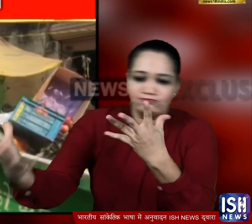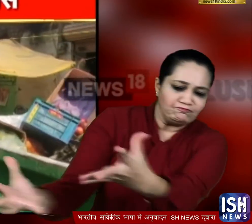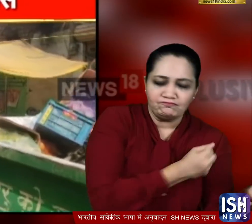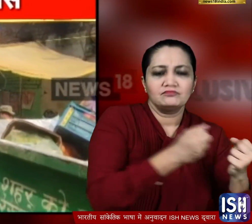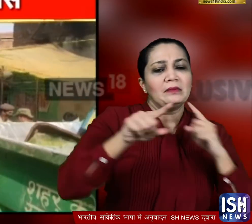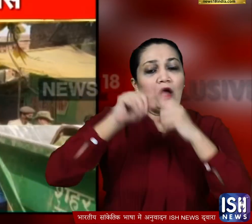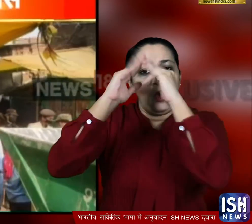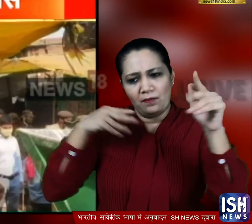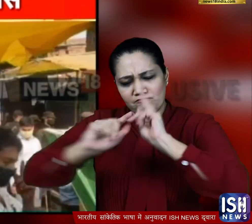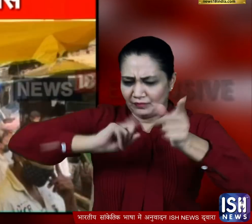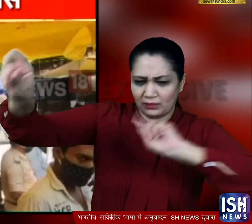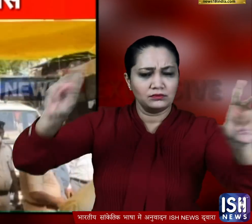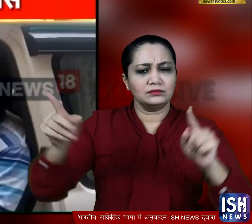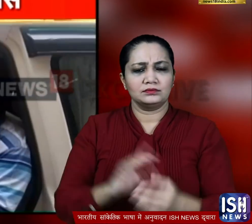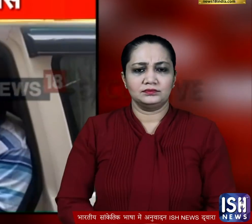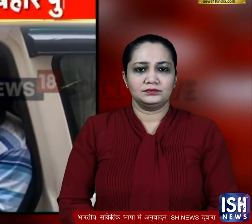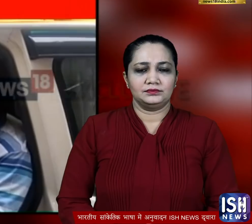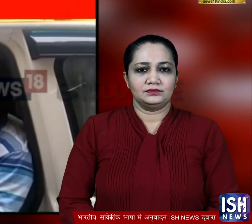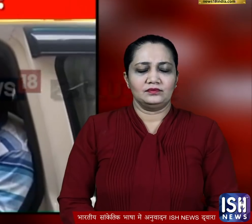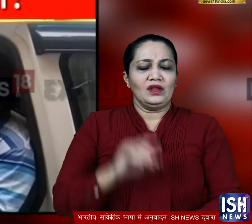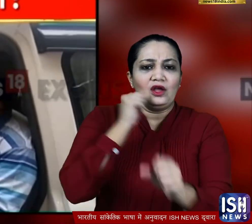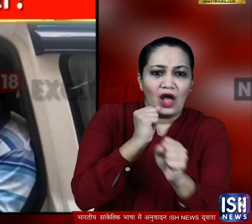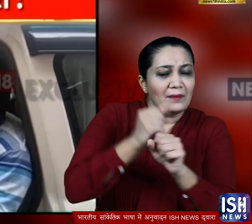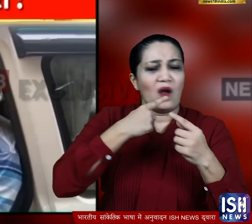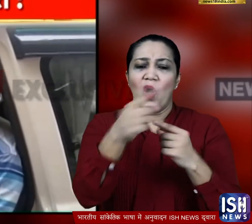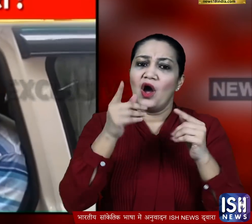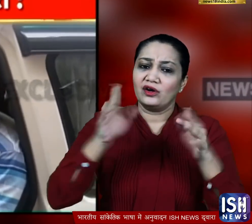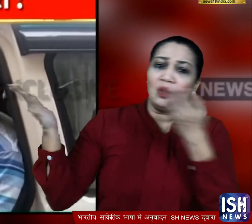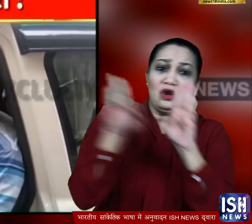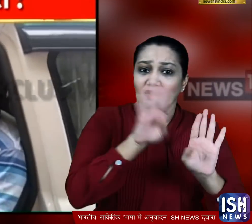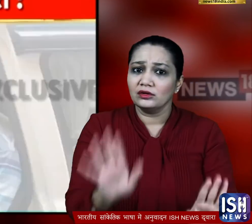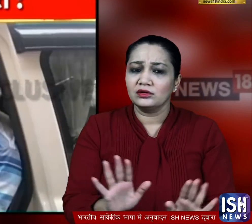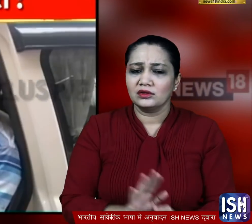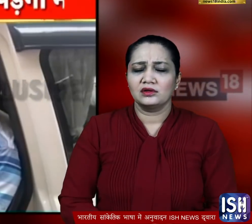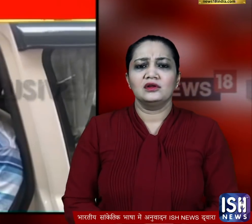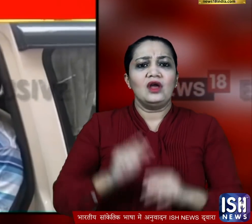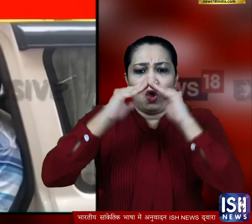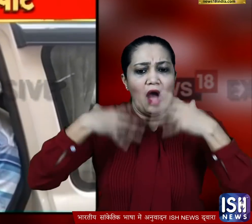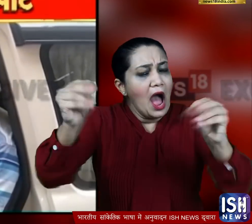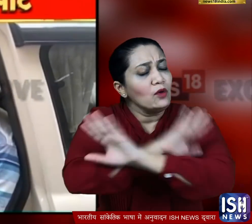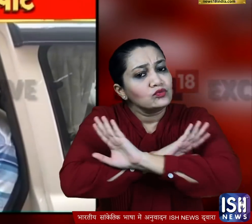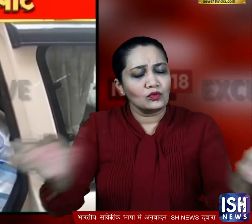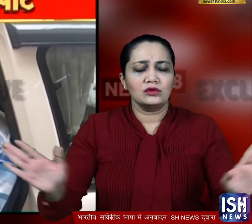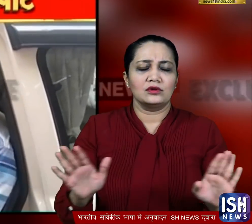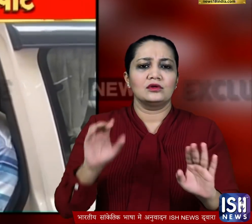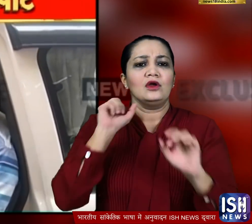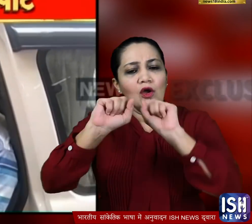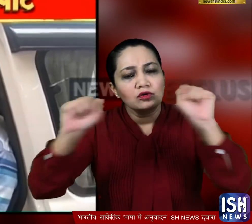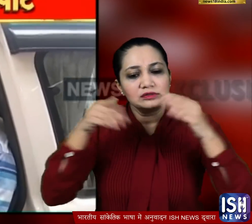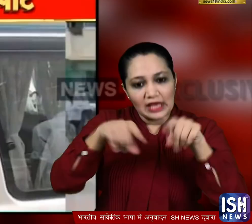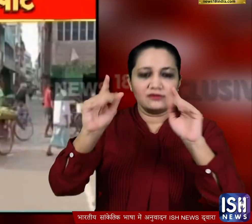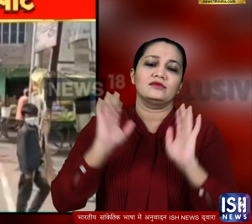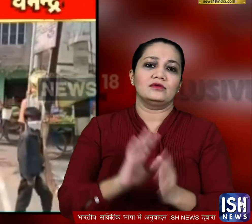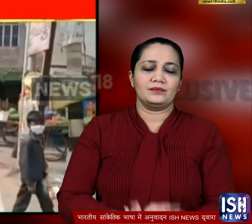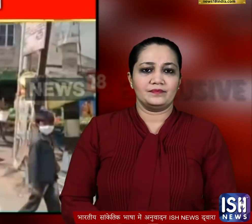और लोगों से घरों में रहने की अपील की गई। बिहार सरकार के द्वारा लॉकडाउन लागू कर दिया गया है और घर से बाहर नहीं निकले, अपने आप को लॉक